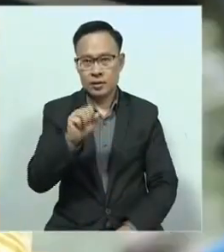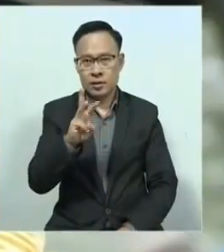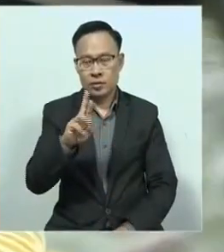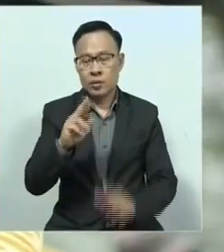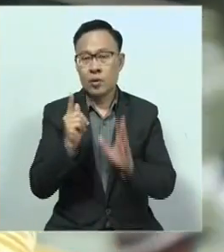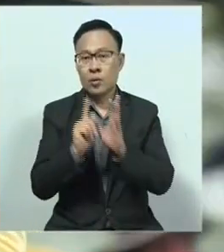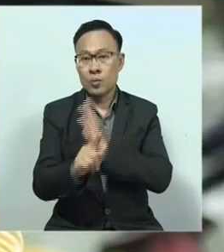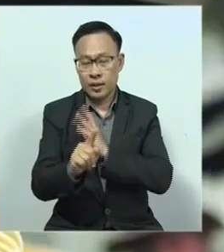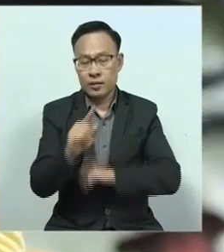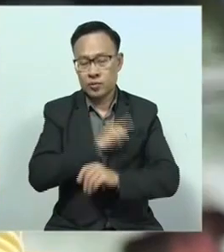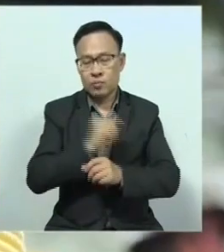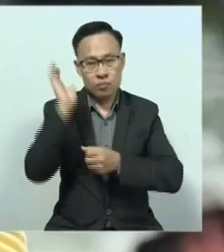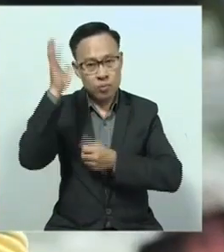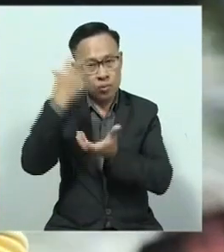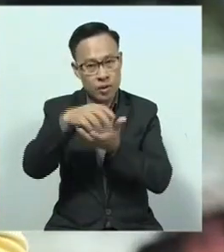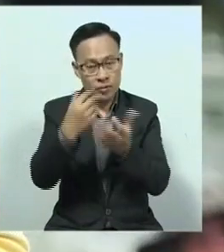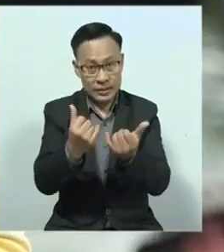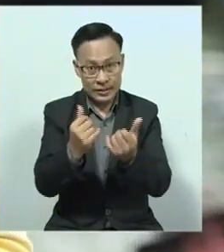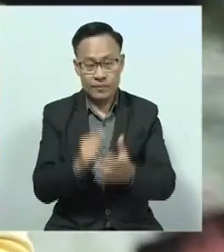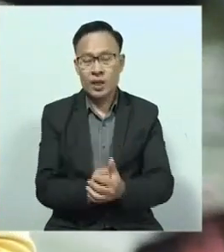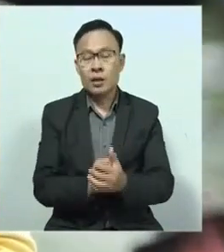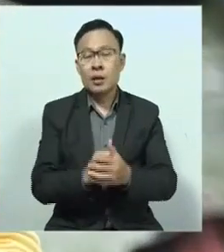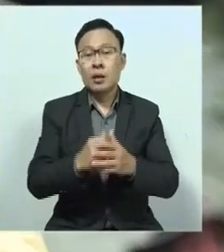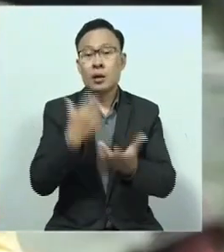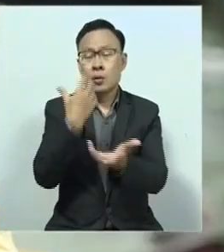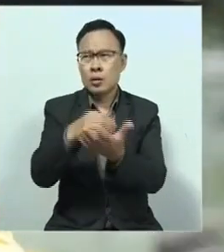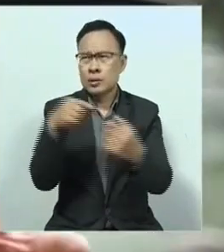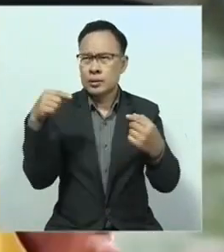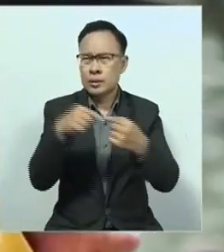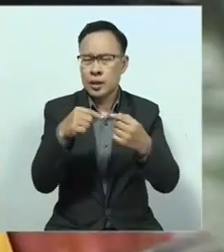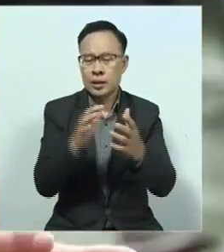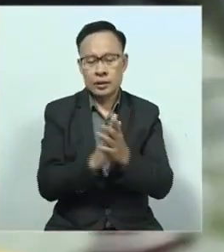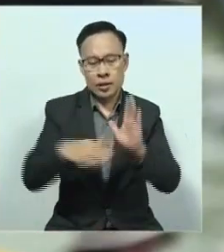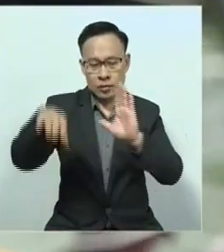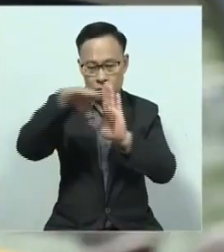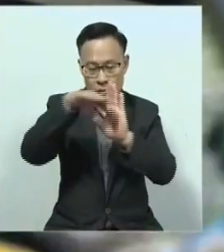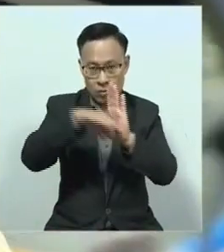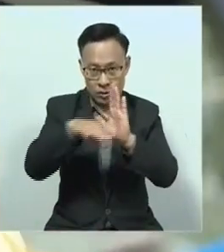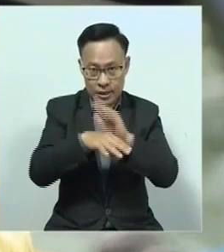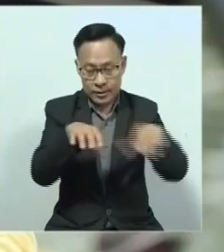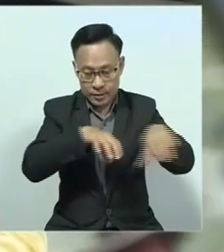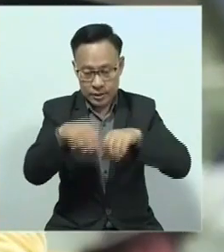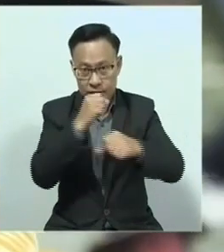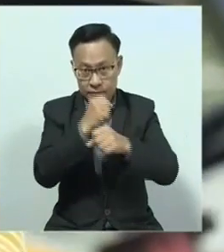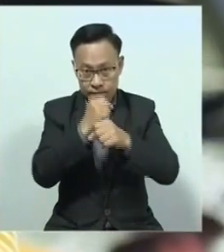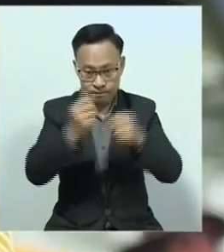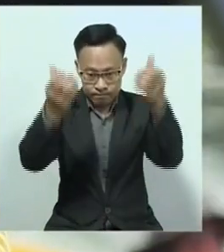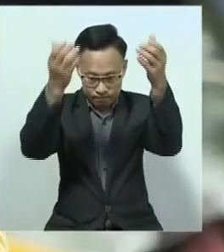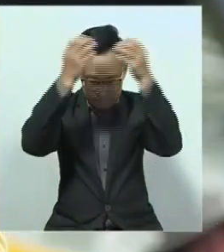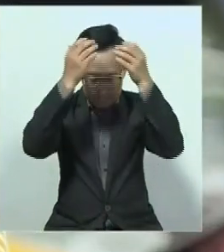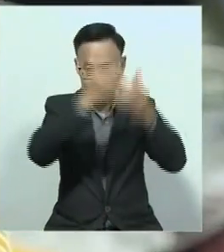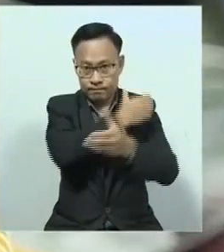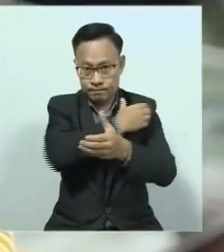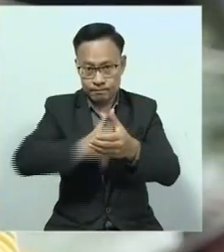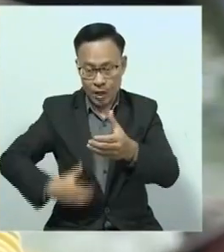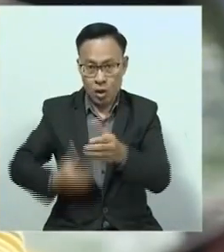ำเสนอเรื่องราวของพระราชพิธีบรมราชาภิเษกมาตั้งแต่ช่วงต้นก็คือขั้นการเตรียมการแล้วก็เข้าสู่พระราชพิธีบรม